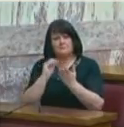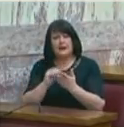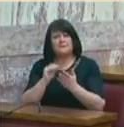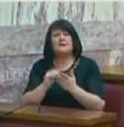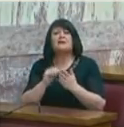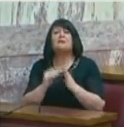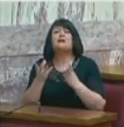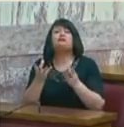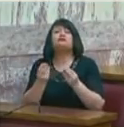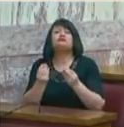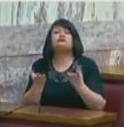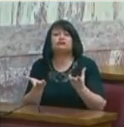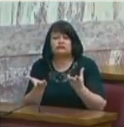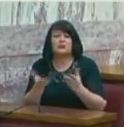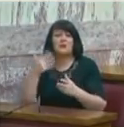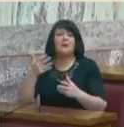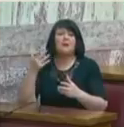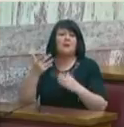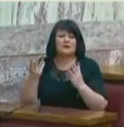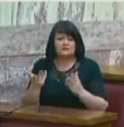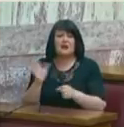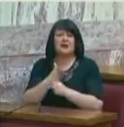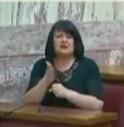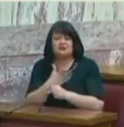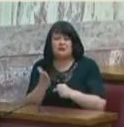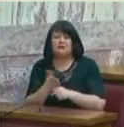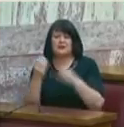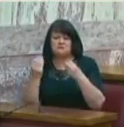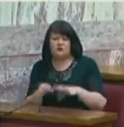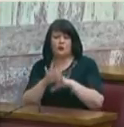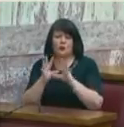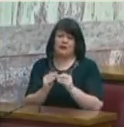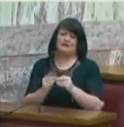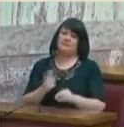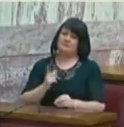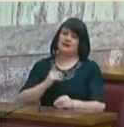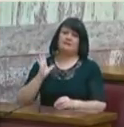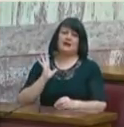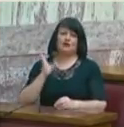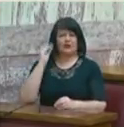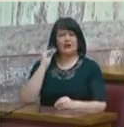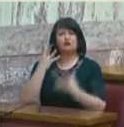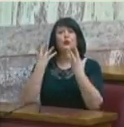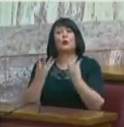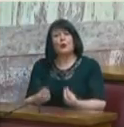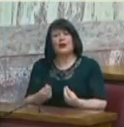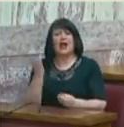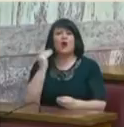πολλά κινδυνολογικά, καταστροφολογικά, αυτά δηλαδή που έχουμε συνηθίσει να